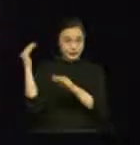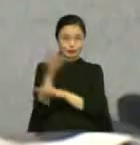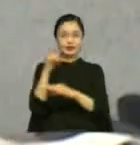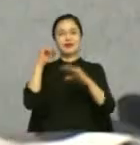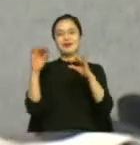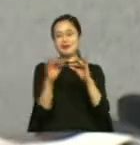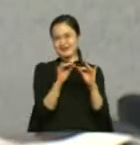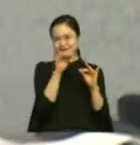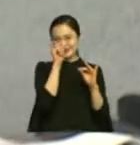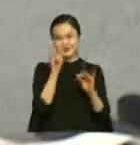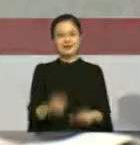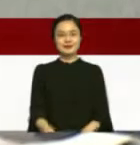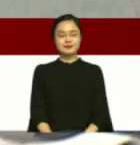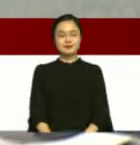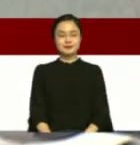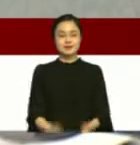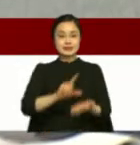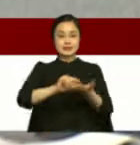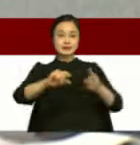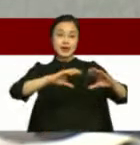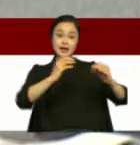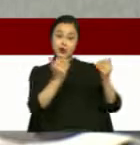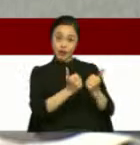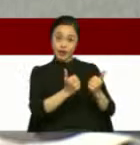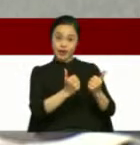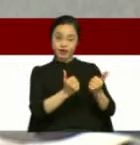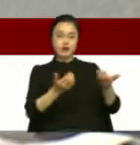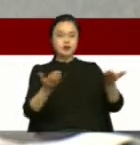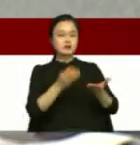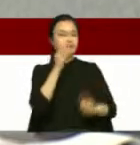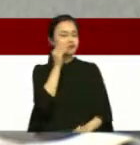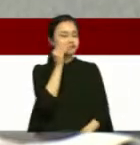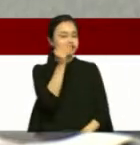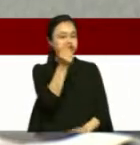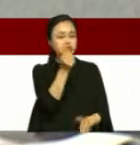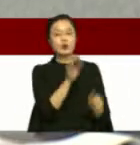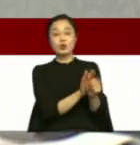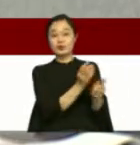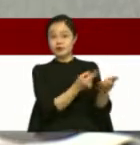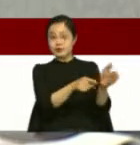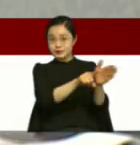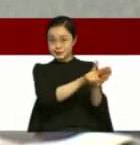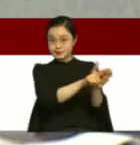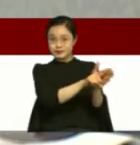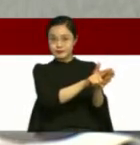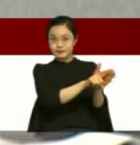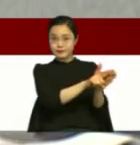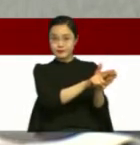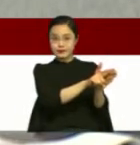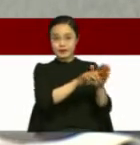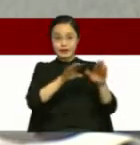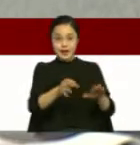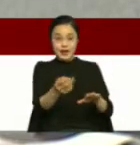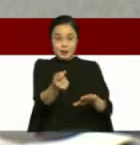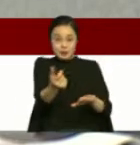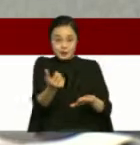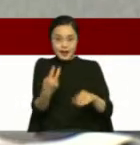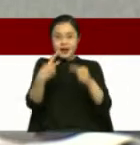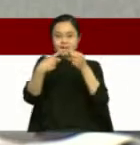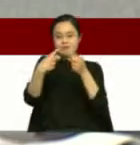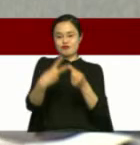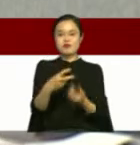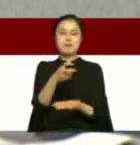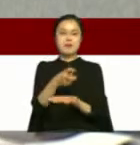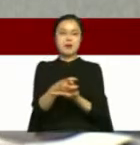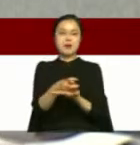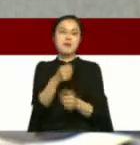있습니다. 지방의회가 좀 제대로 제 기능을 발휘하기 위해서는 이 사안, 두 가지